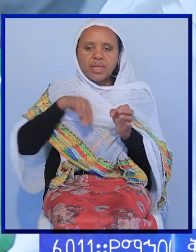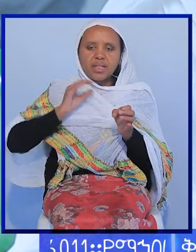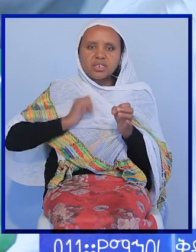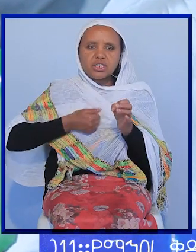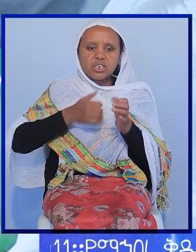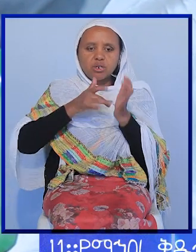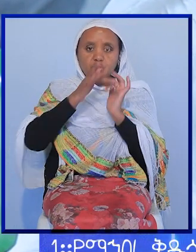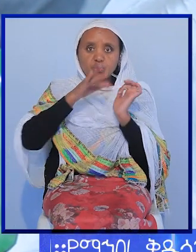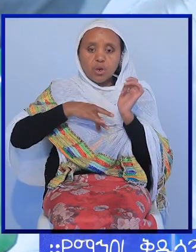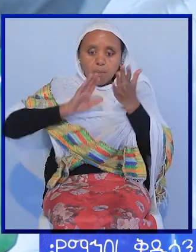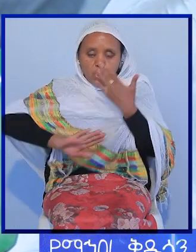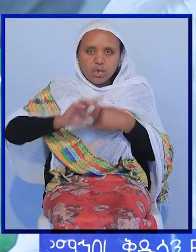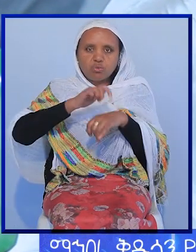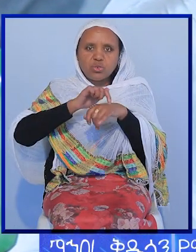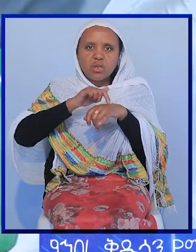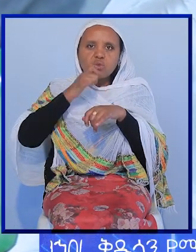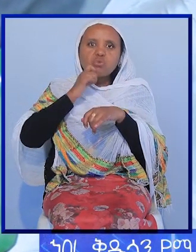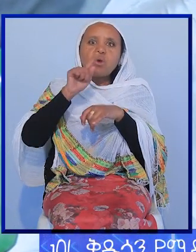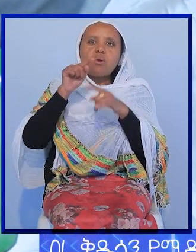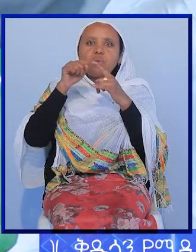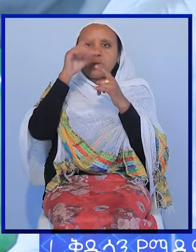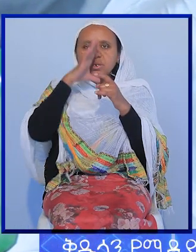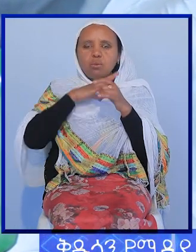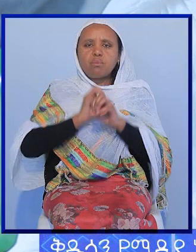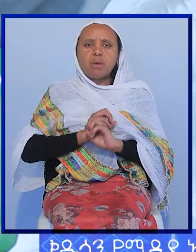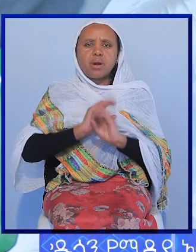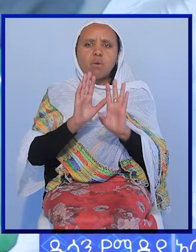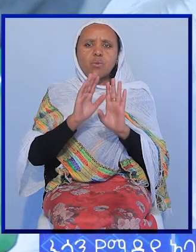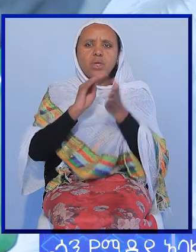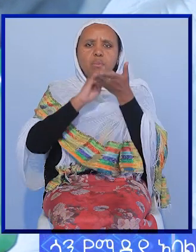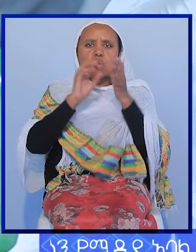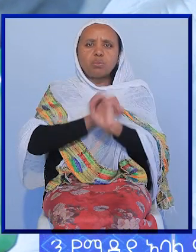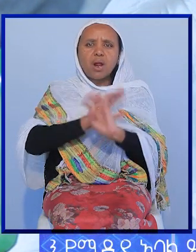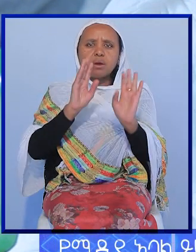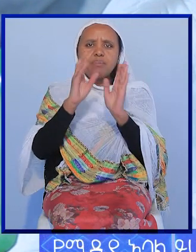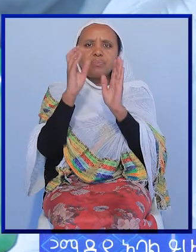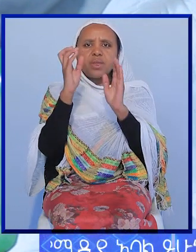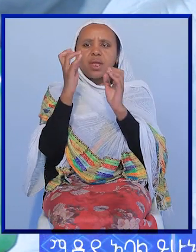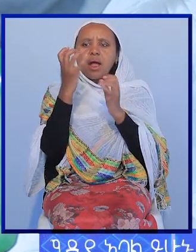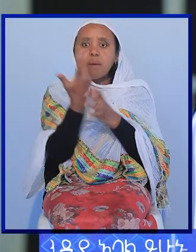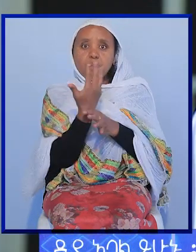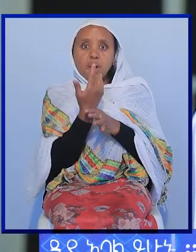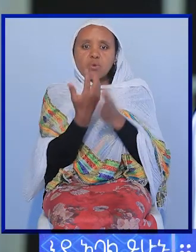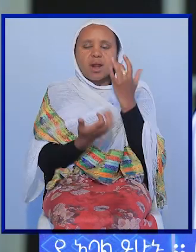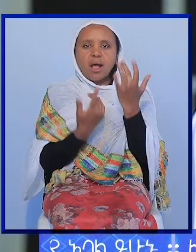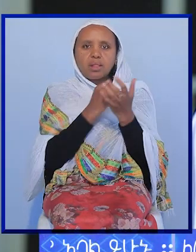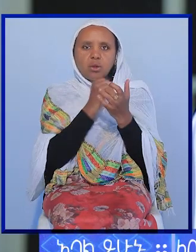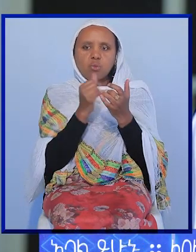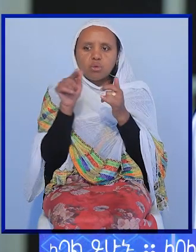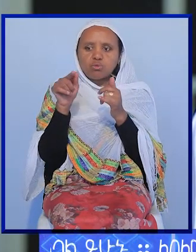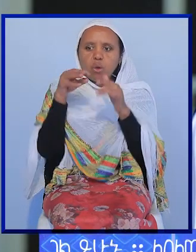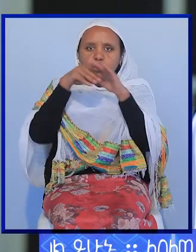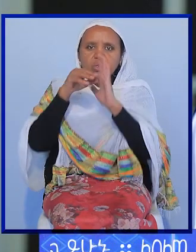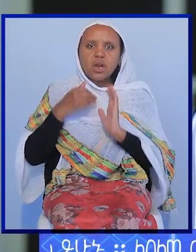ክርስቶስን በወለደችው ጊዜ ከእርሷ ወደ ሰው ሕይወት የበራው የመለኮት ብርሃን ሐመልማሉን አላቃጠለውም። በተመሳሳይም በእርሷ